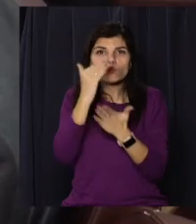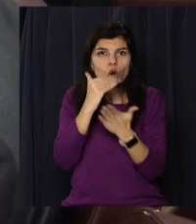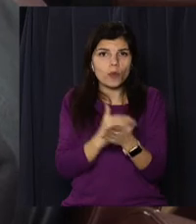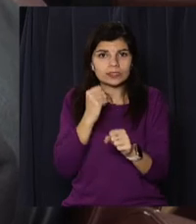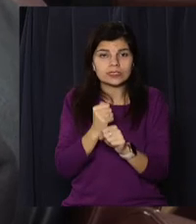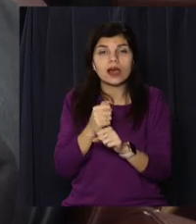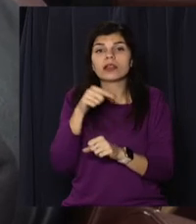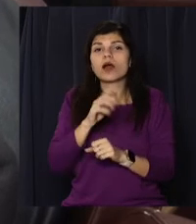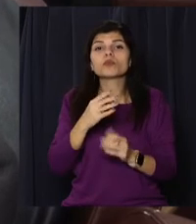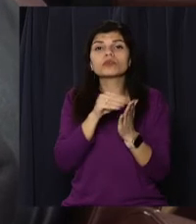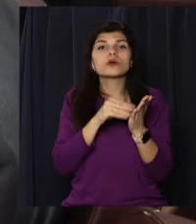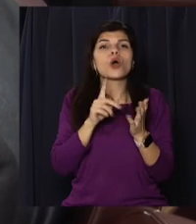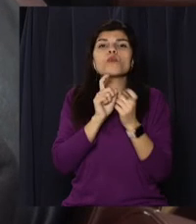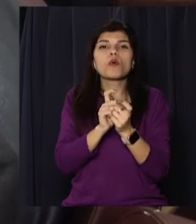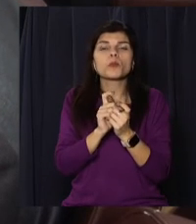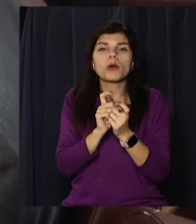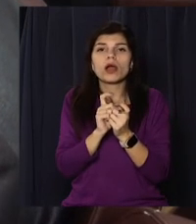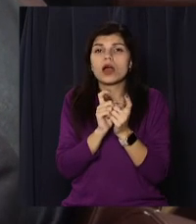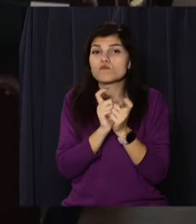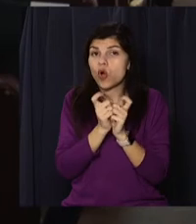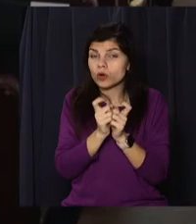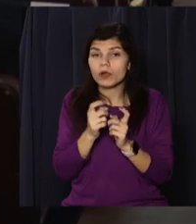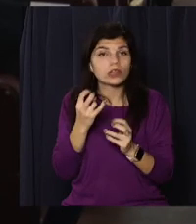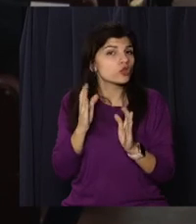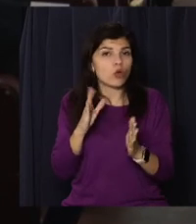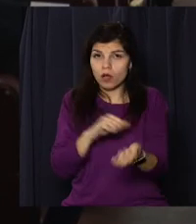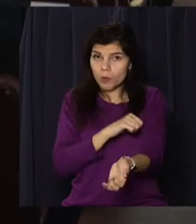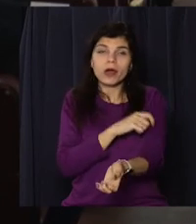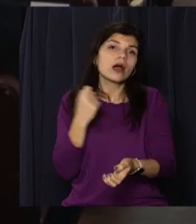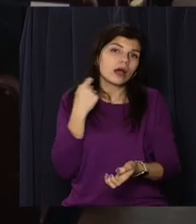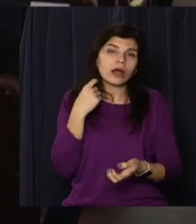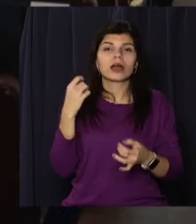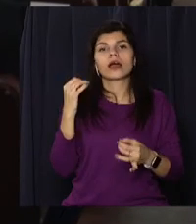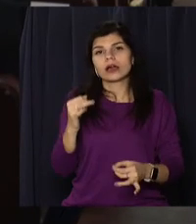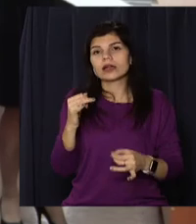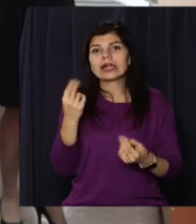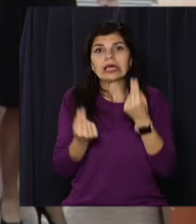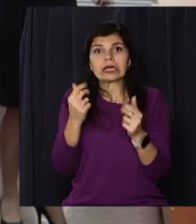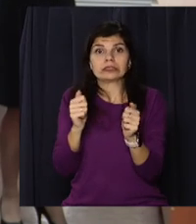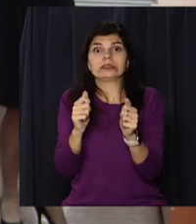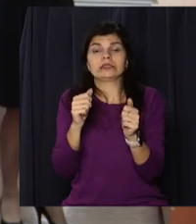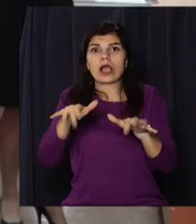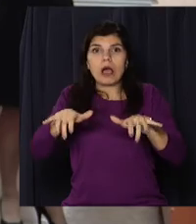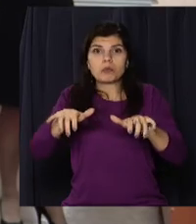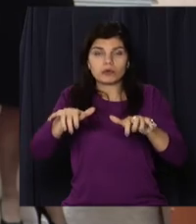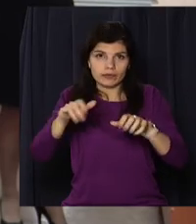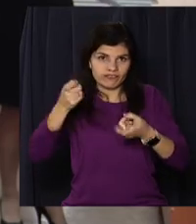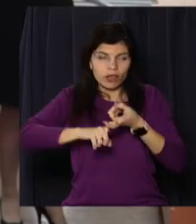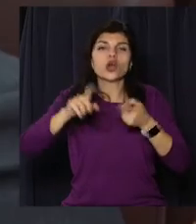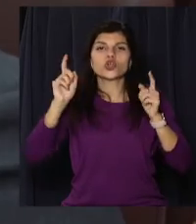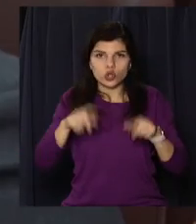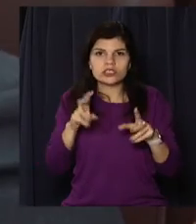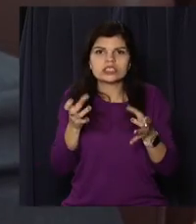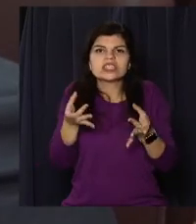У ній буде алгоритм боротьби не лише з наркоманією, а й з алкоголізмом та геймер-залежністю. Лада Донець, Василь Самовар, Open